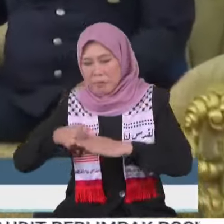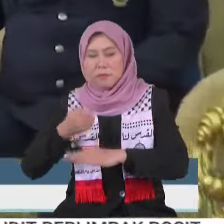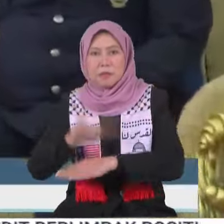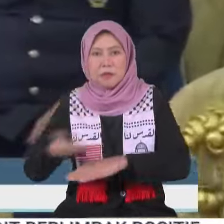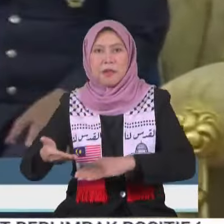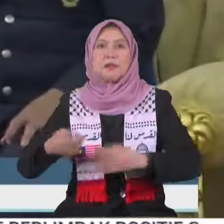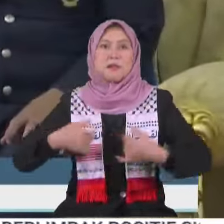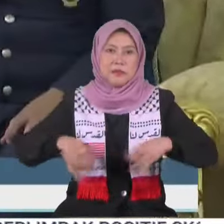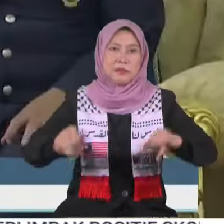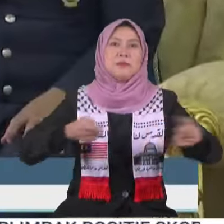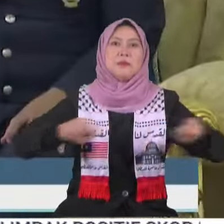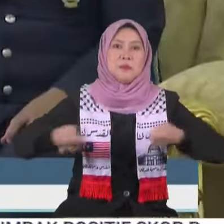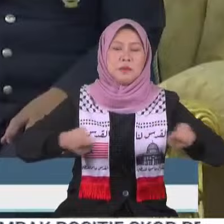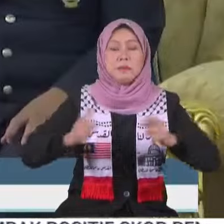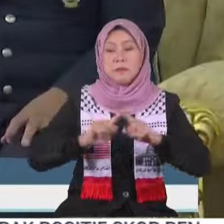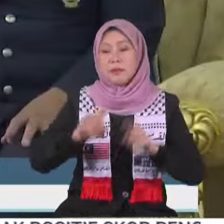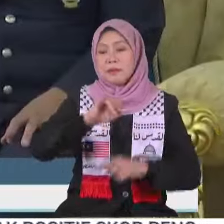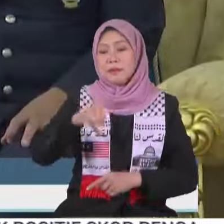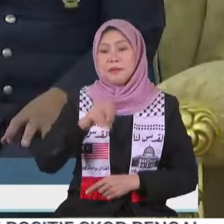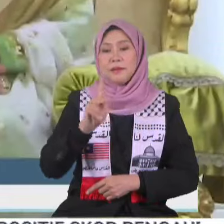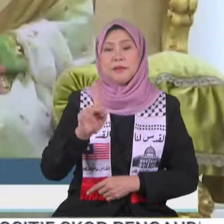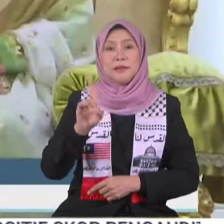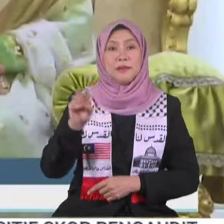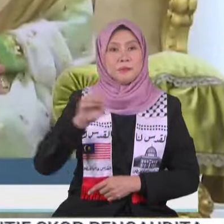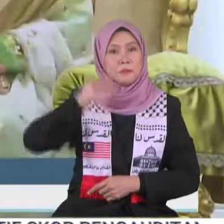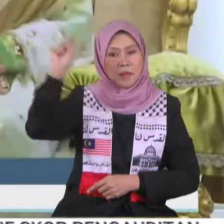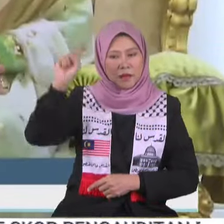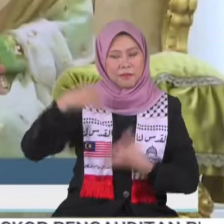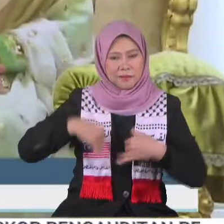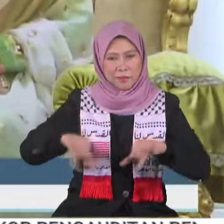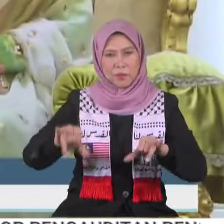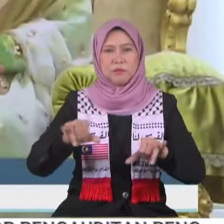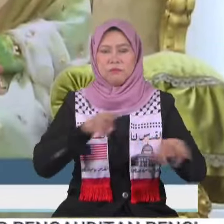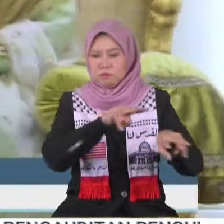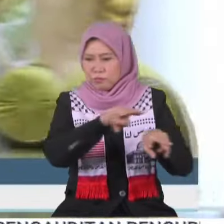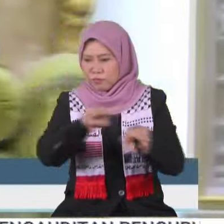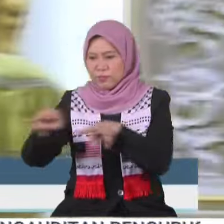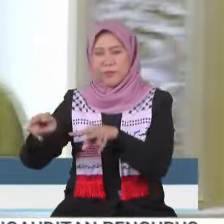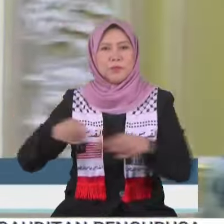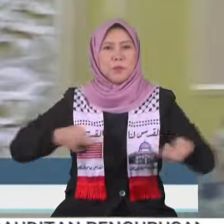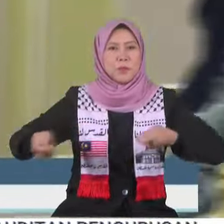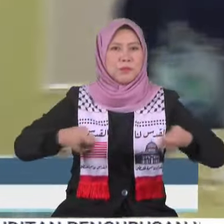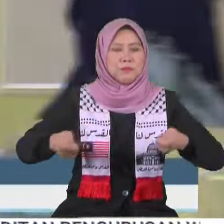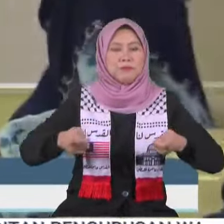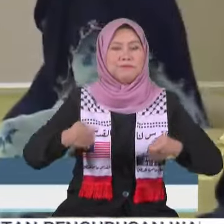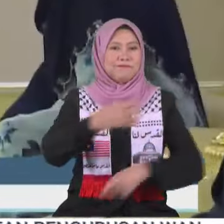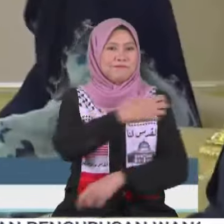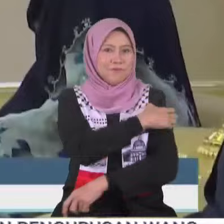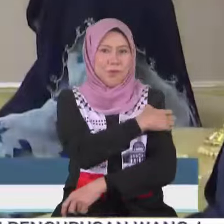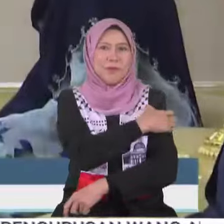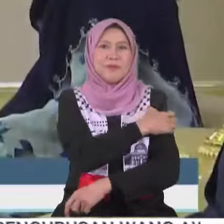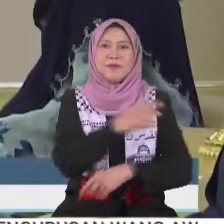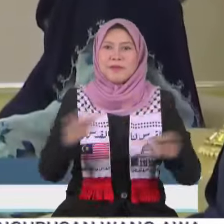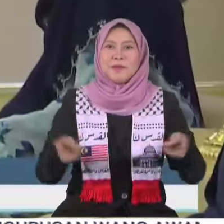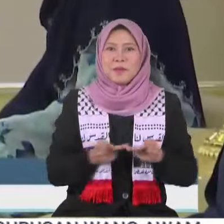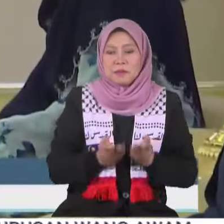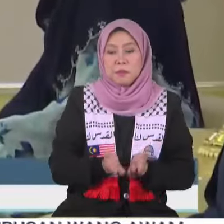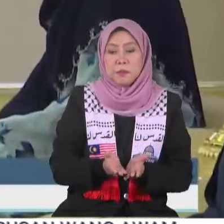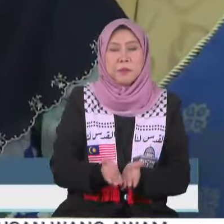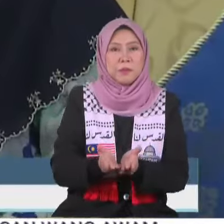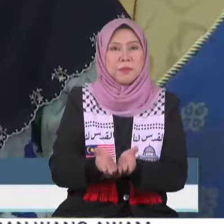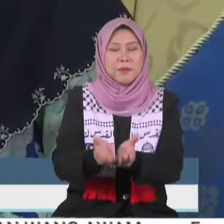masih terkawal, namun JKDM Zon Sabah terus memperhebat aktiviti kawalan dan penguatkuasaan di kawasan